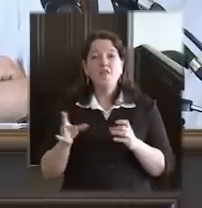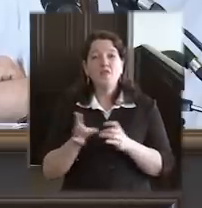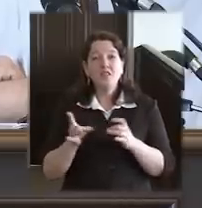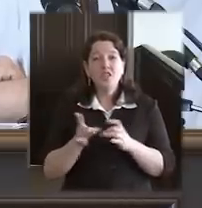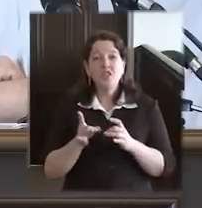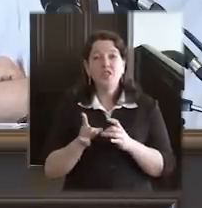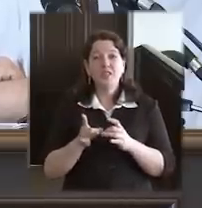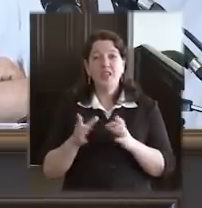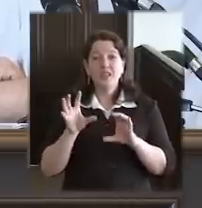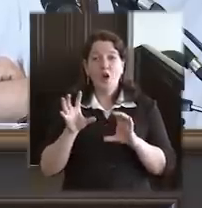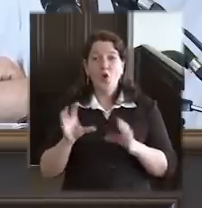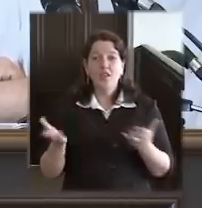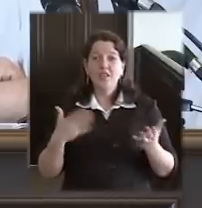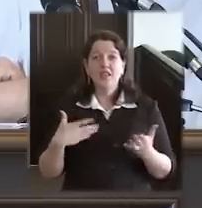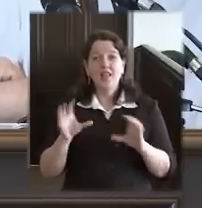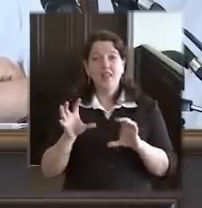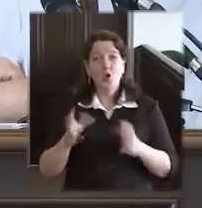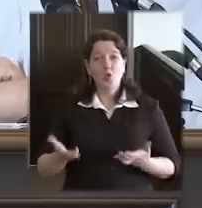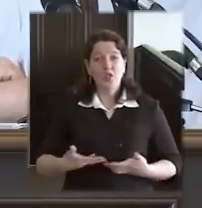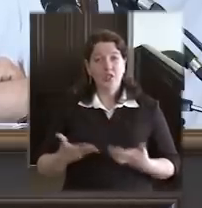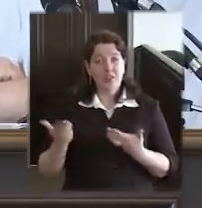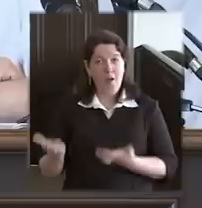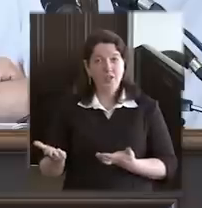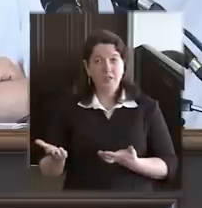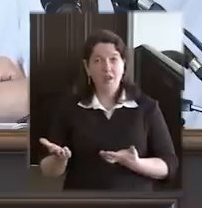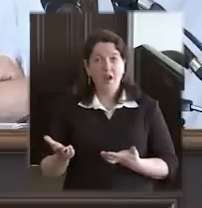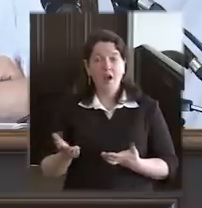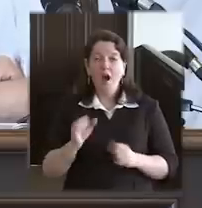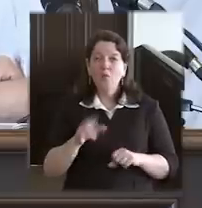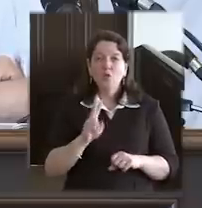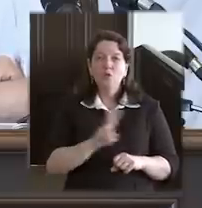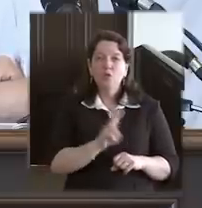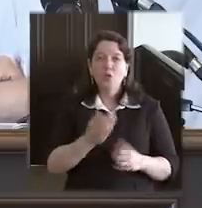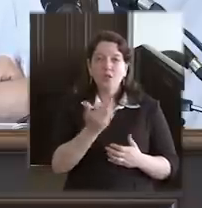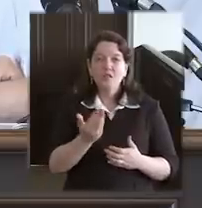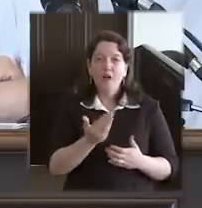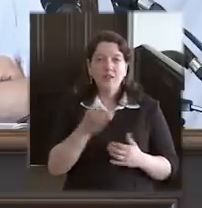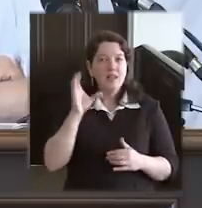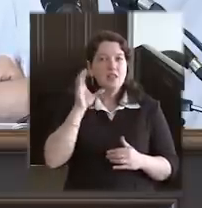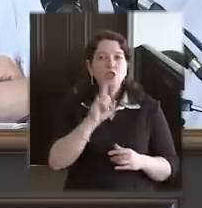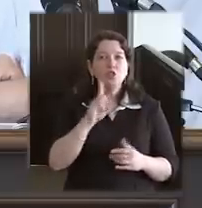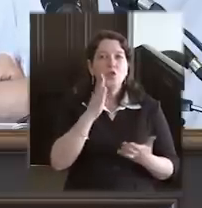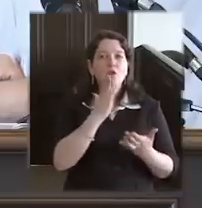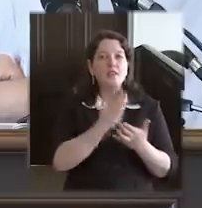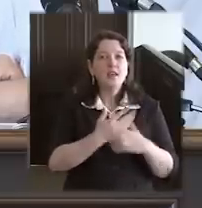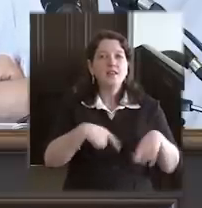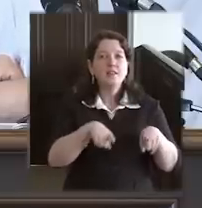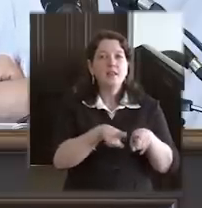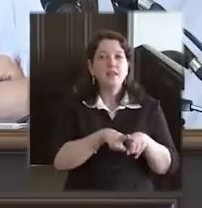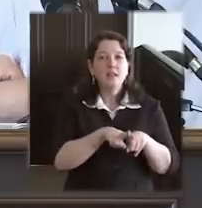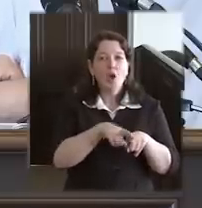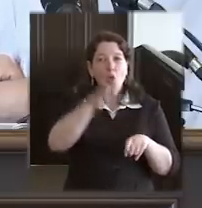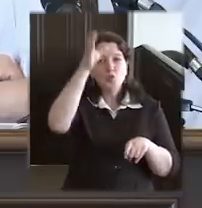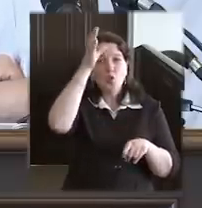жизни открыл, и ему Нобелевскую премию? Я не слыхал. Чего-то такого нет.